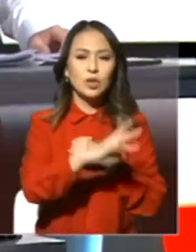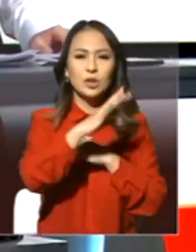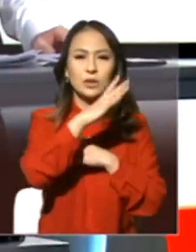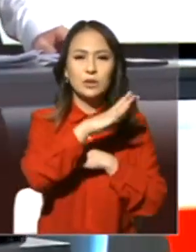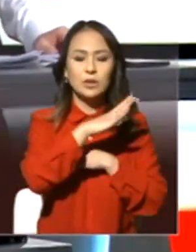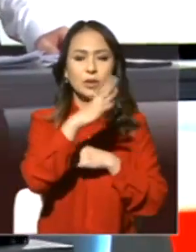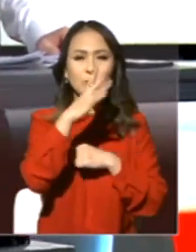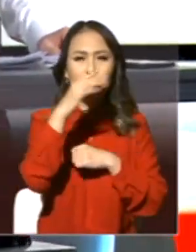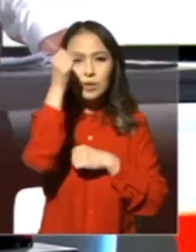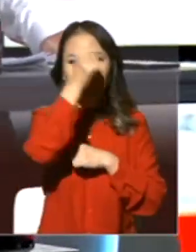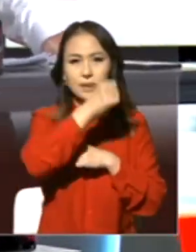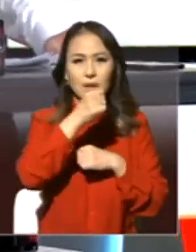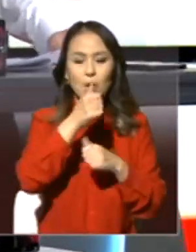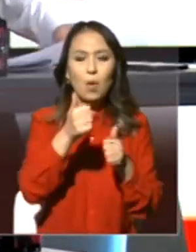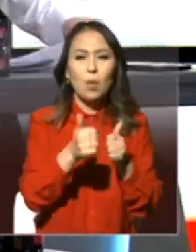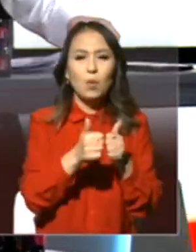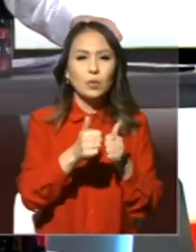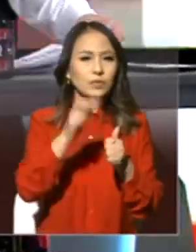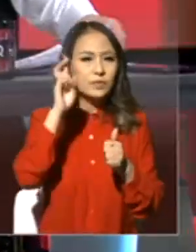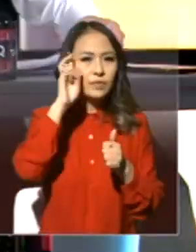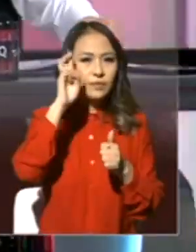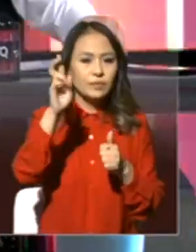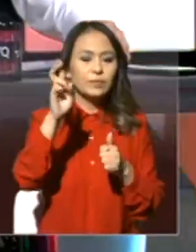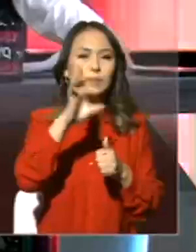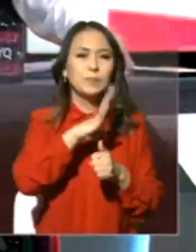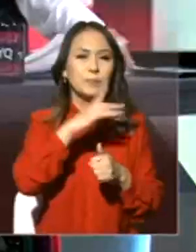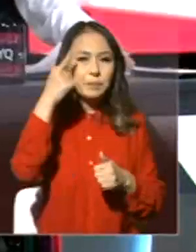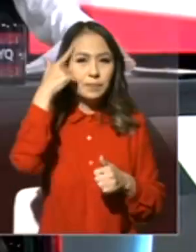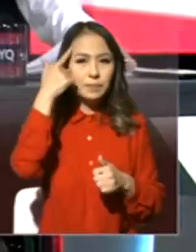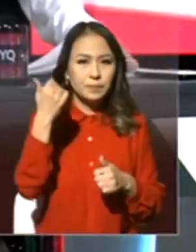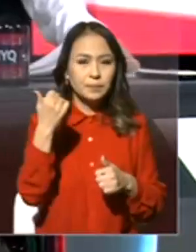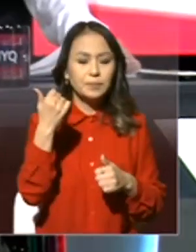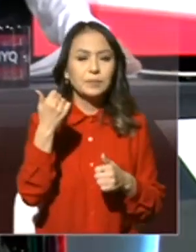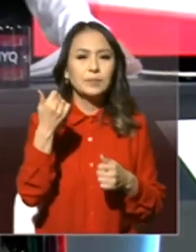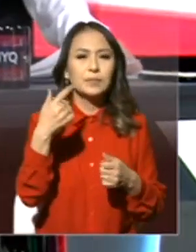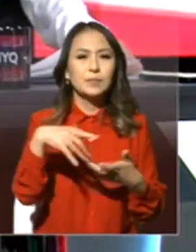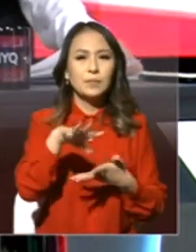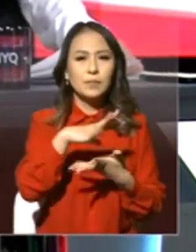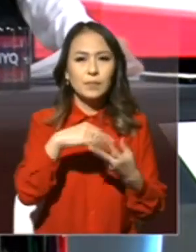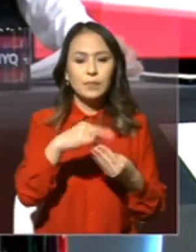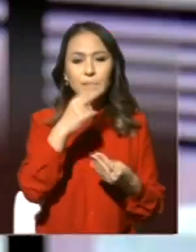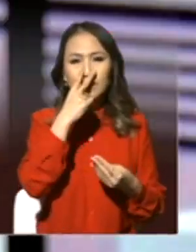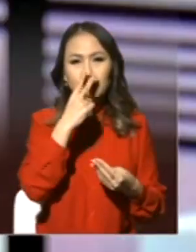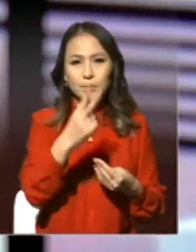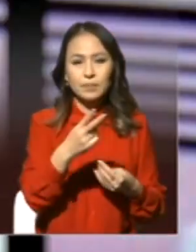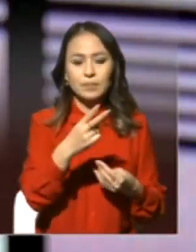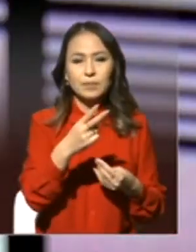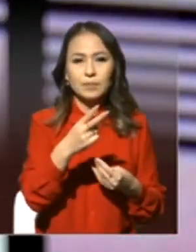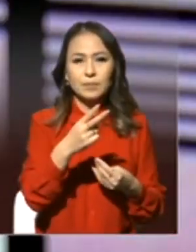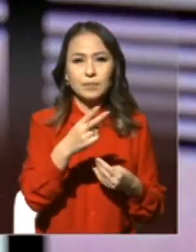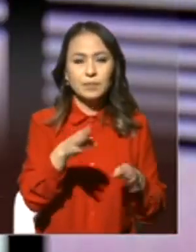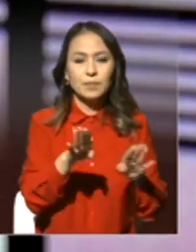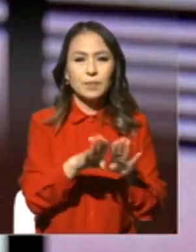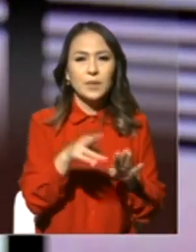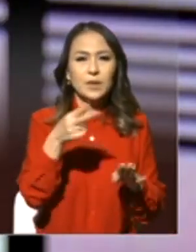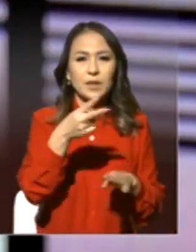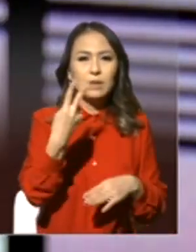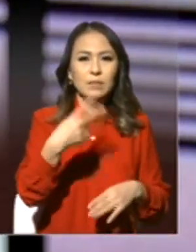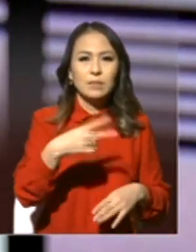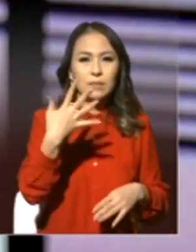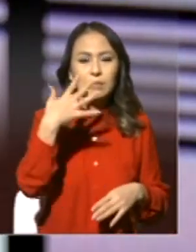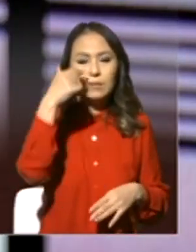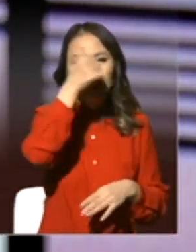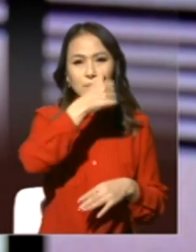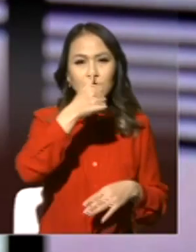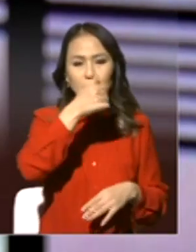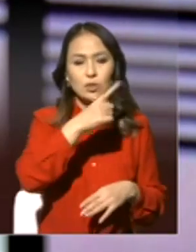көрсеткіштер, көрші елдердегі көрсеткіштерді білеміз. Сондықтан осының барлығын қарап отырып, жаңағы бұл 2025 жылы